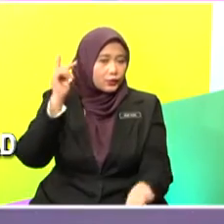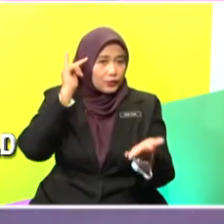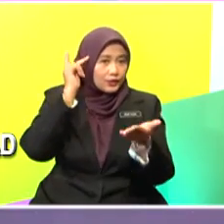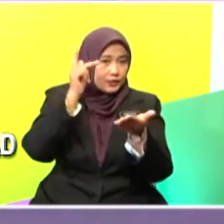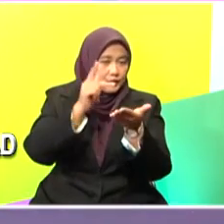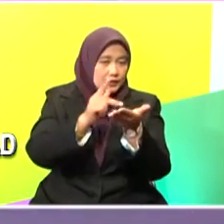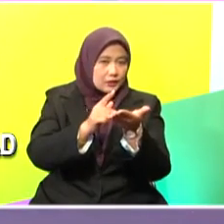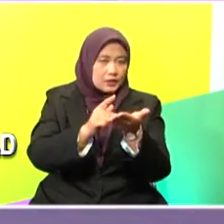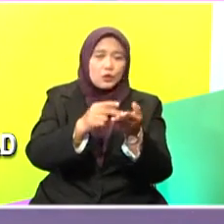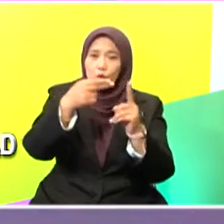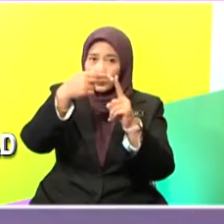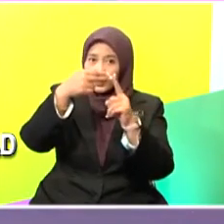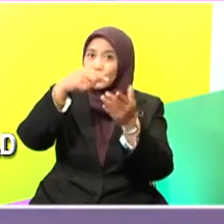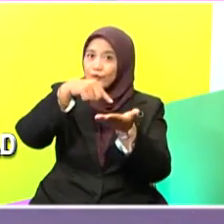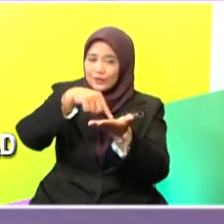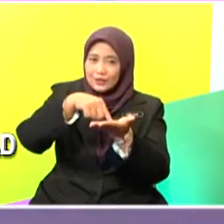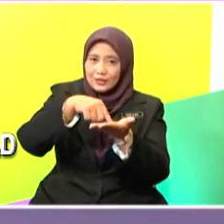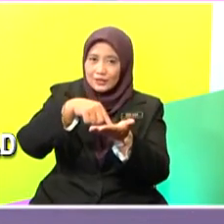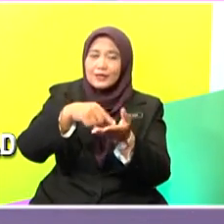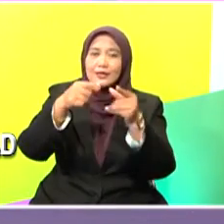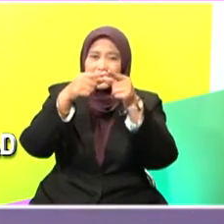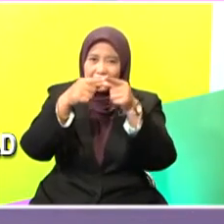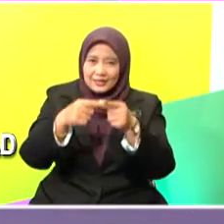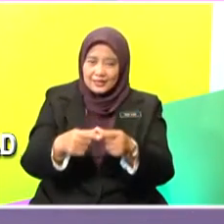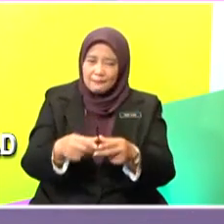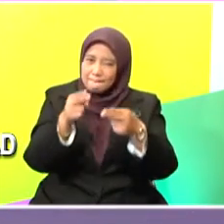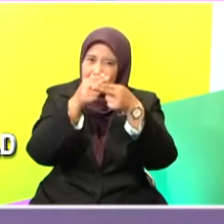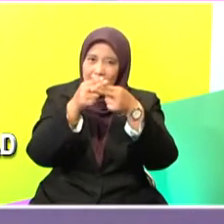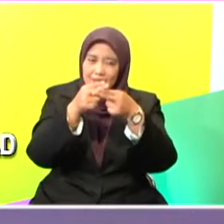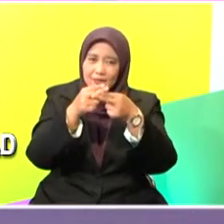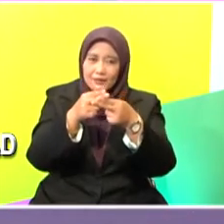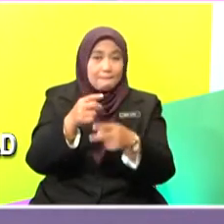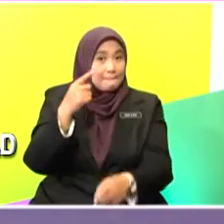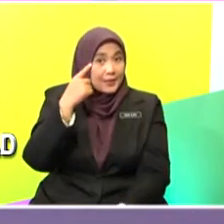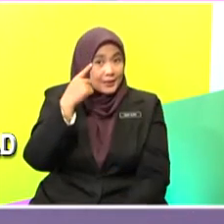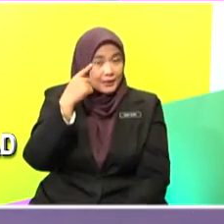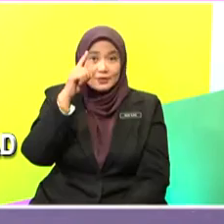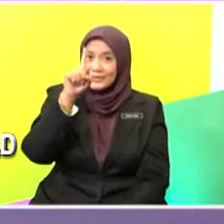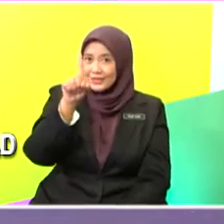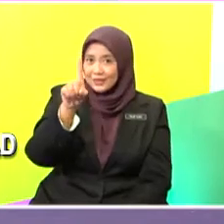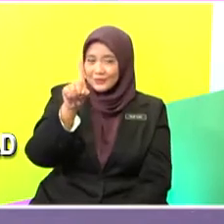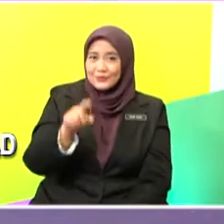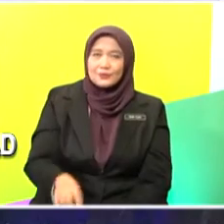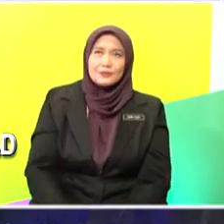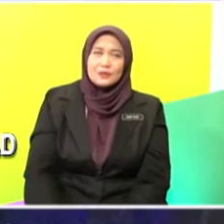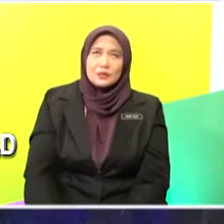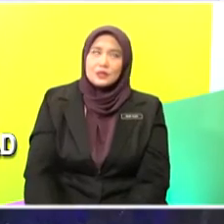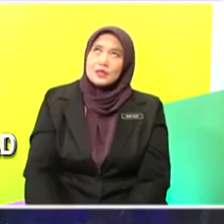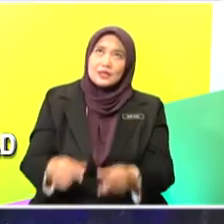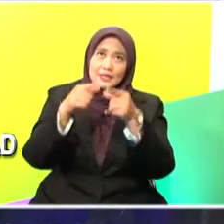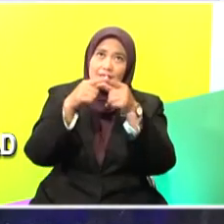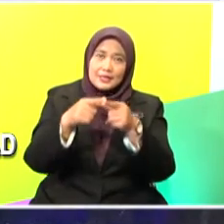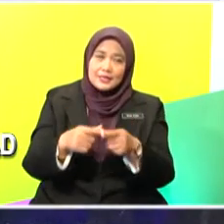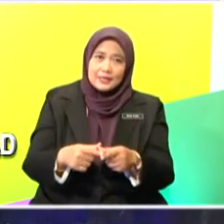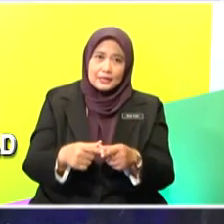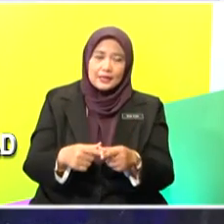kenal huruf ini, tiang pendek mata satu. Tiang pendek Ayuh